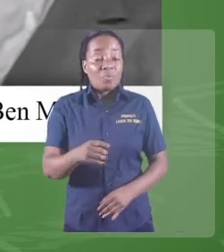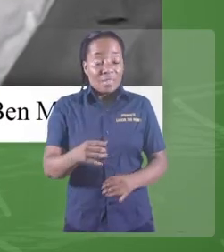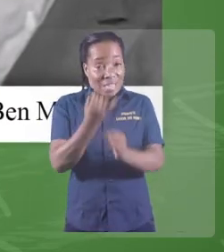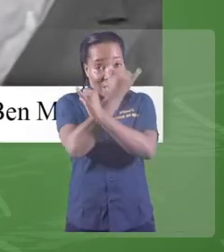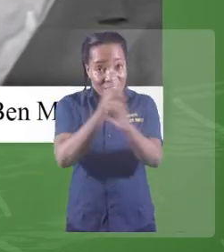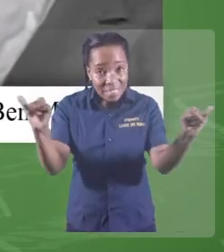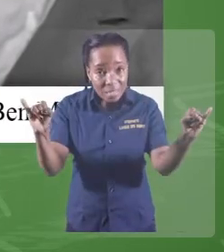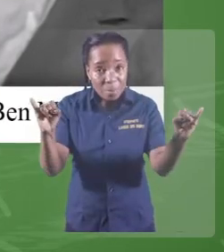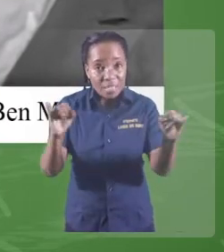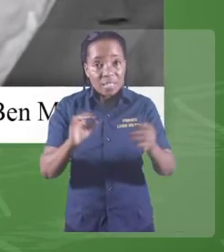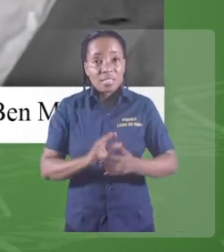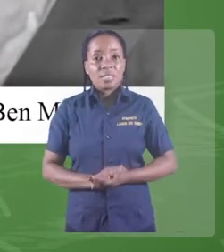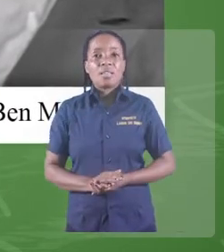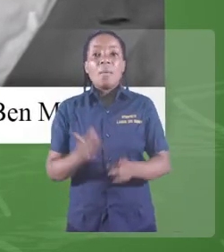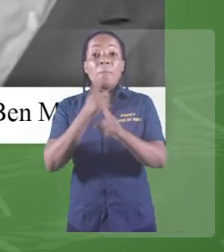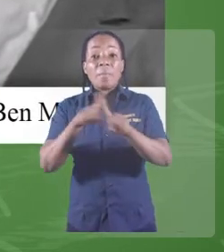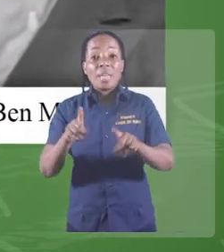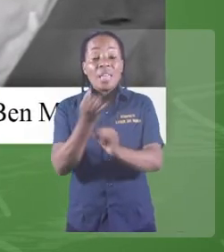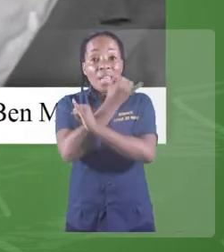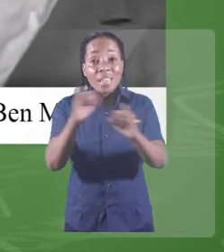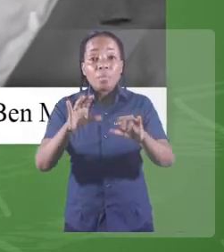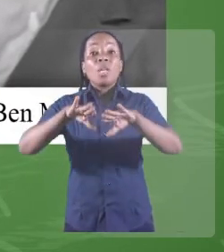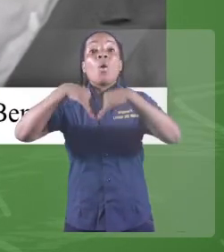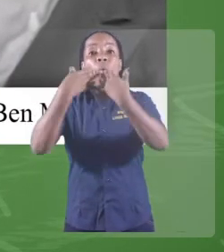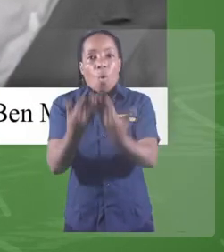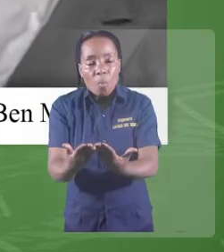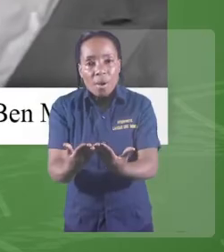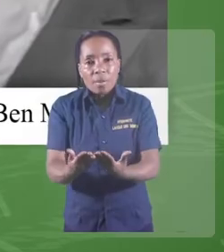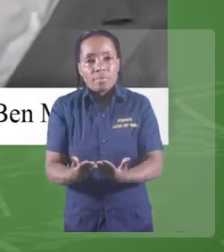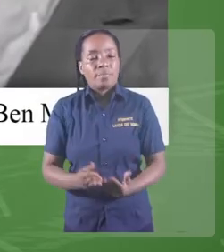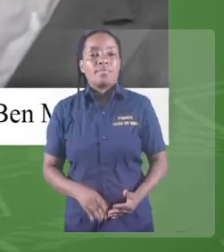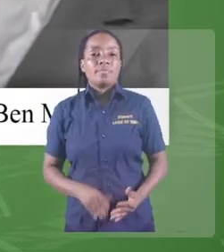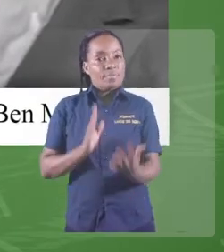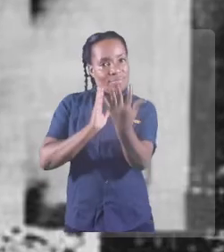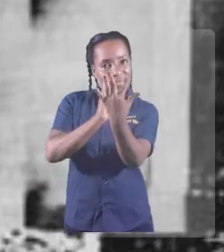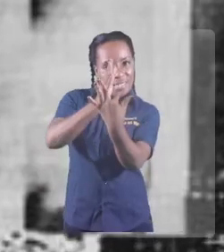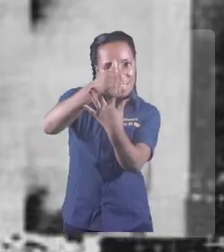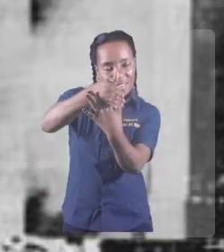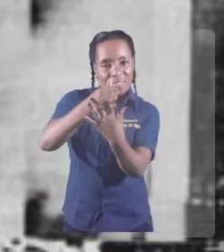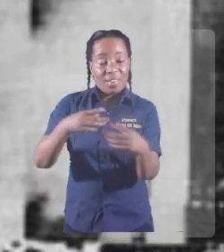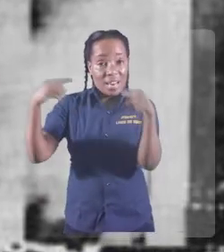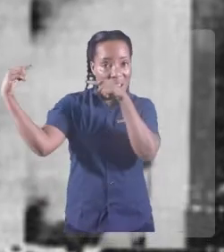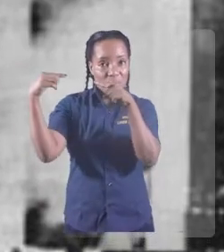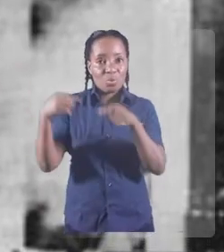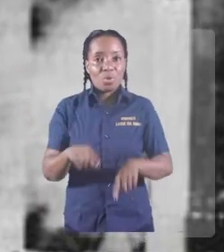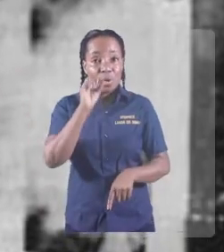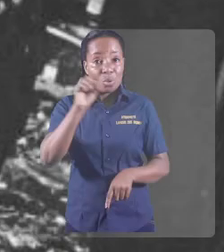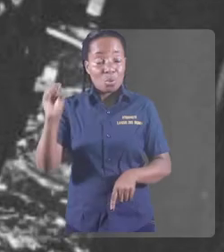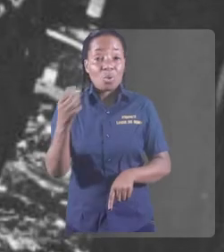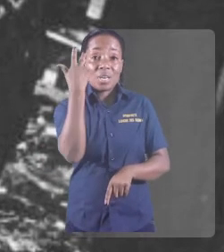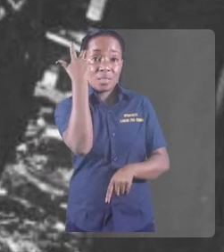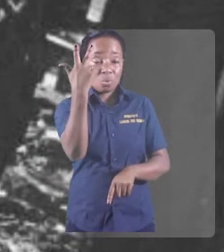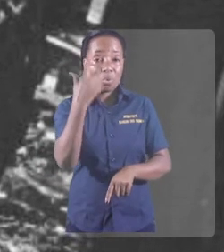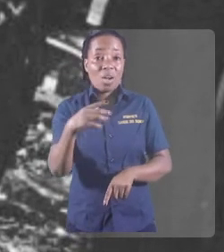obtenir l'indépendance par la lutte. Ils vont donc s'organiser pour perpétrer une série